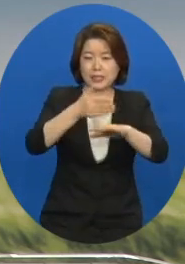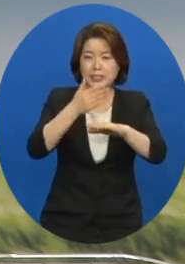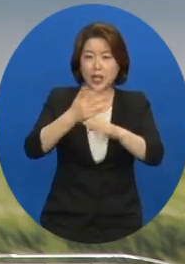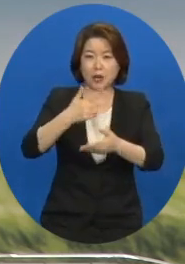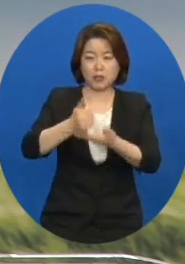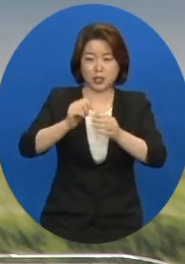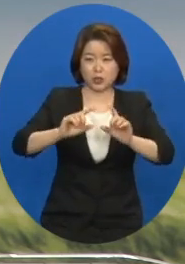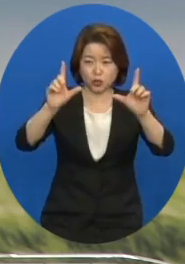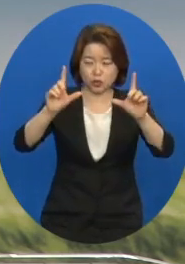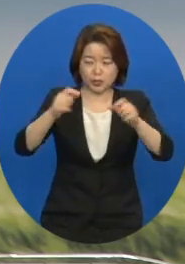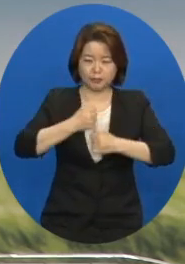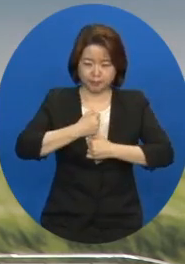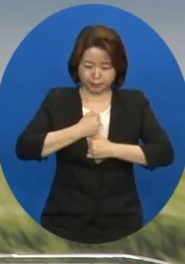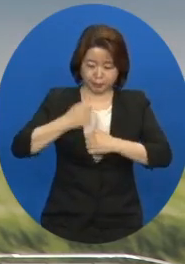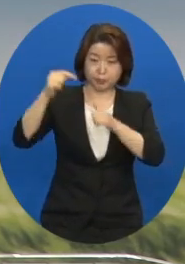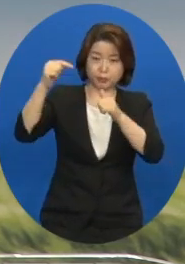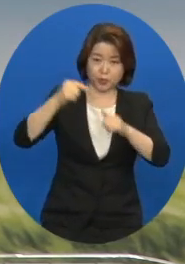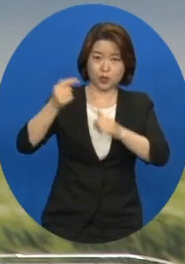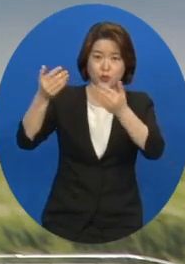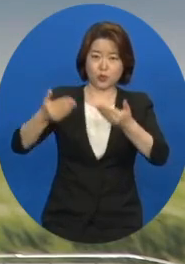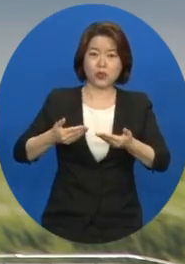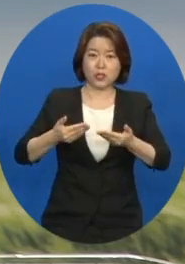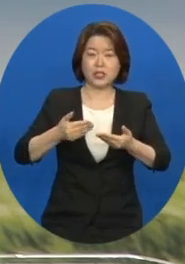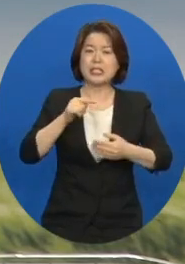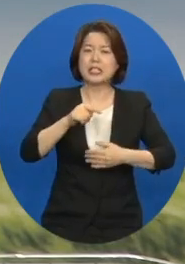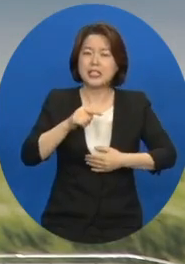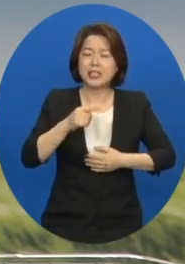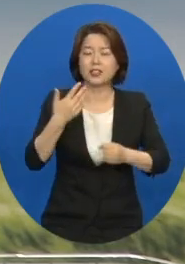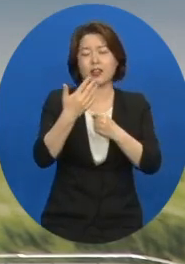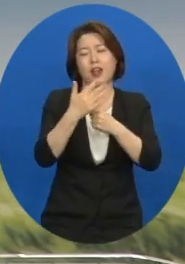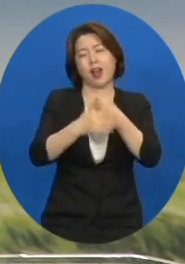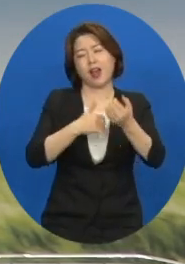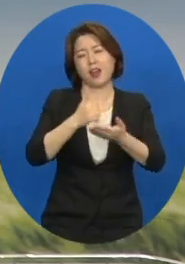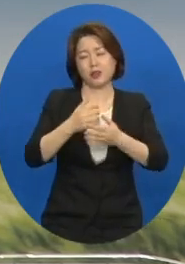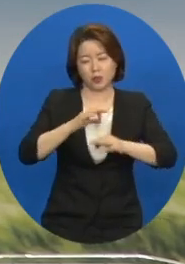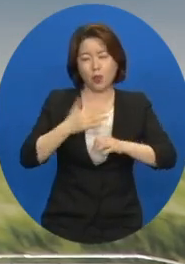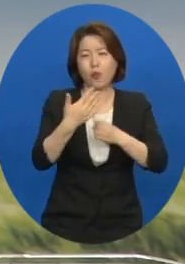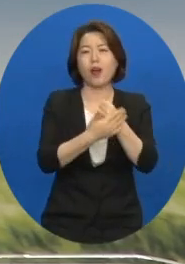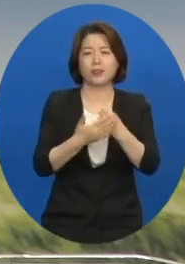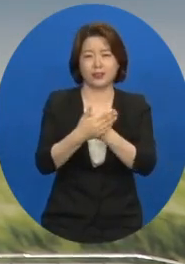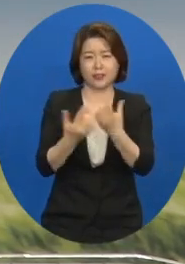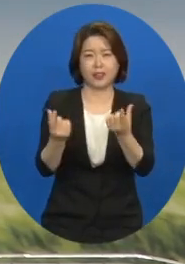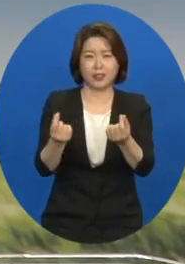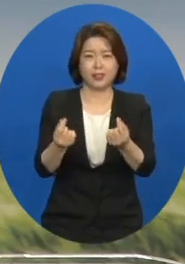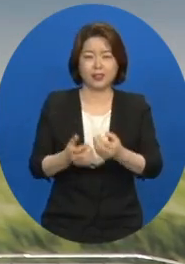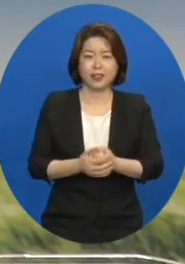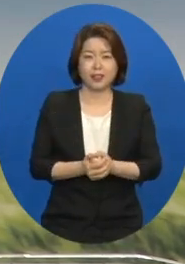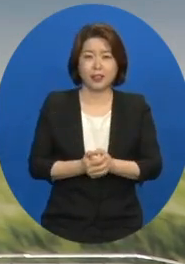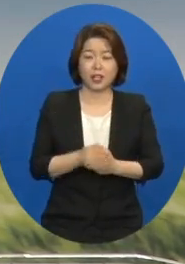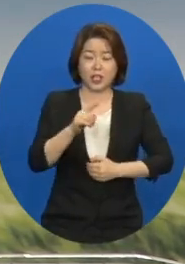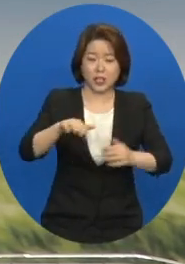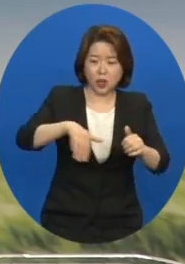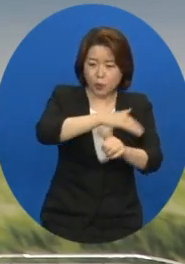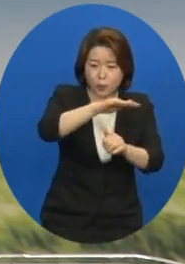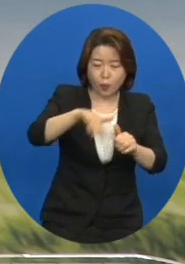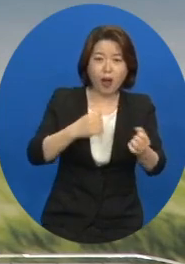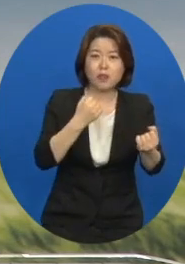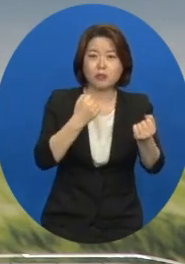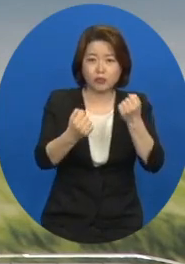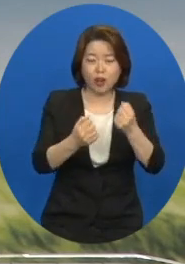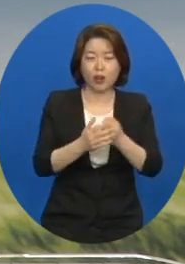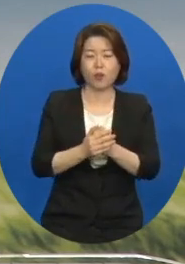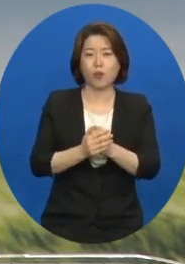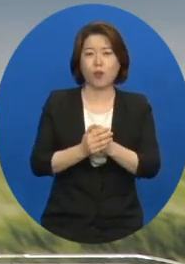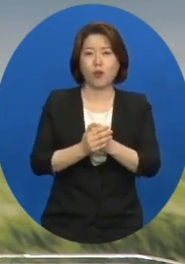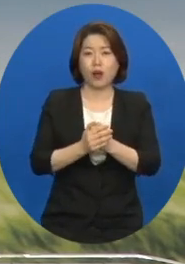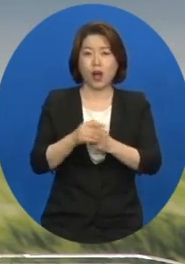지키게 하는 것 자체가 하나님의 놀라운 은혜라고 생각이 듭니다. 왜냐하면 이와 같은 상황에서 우리가